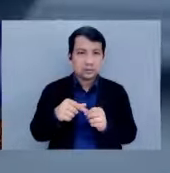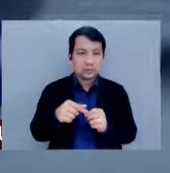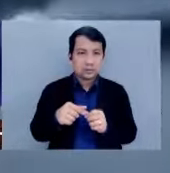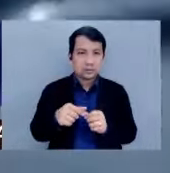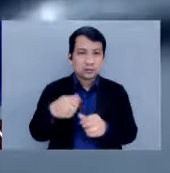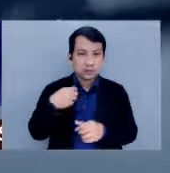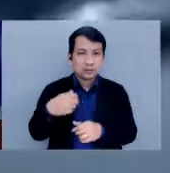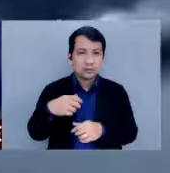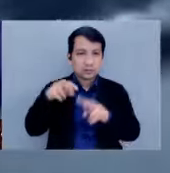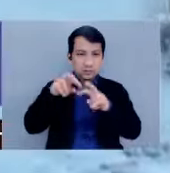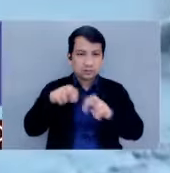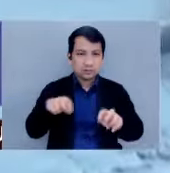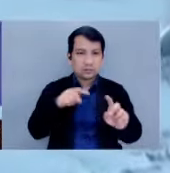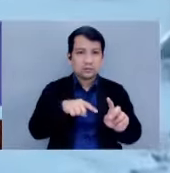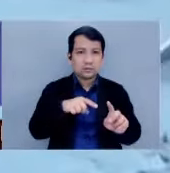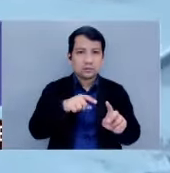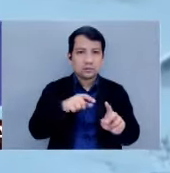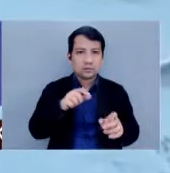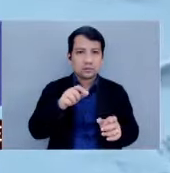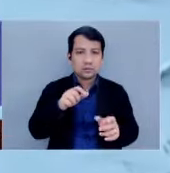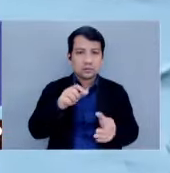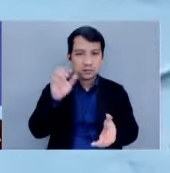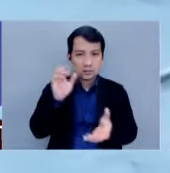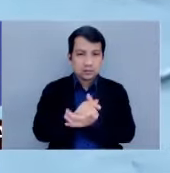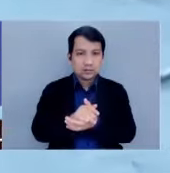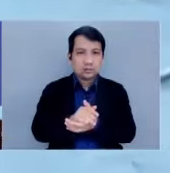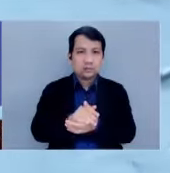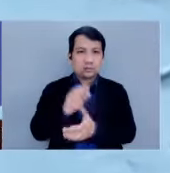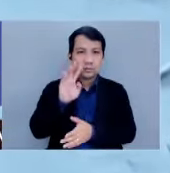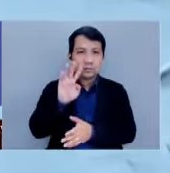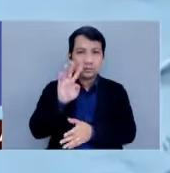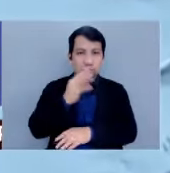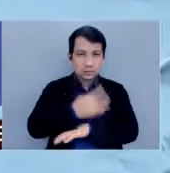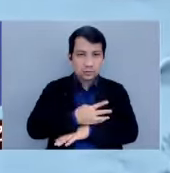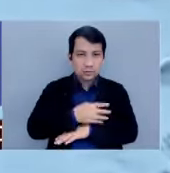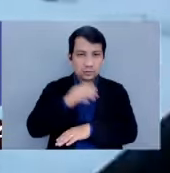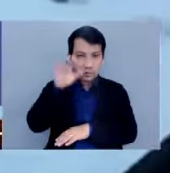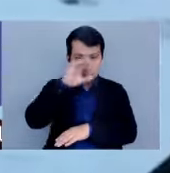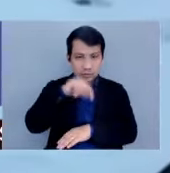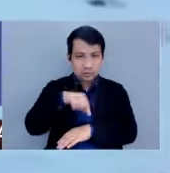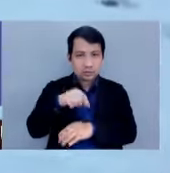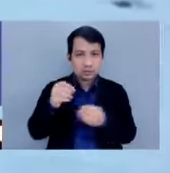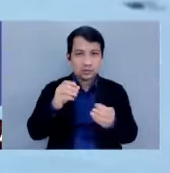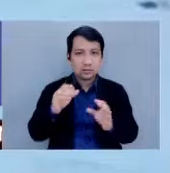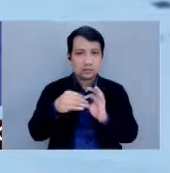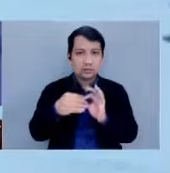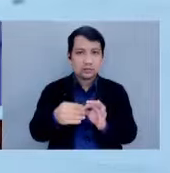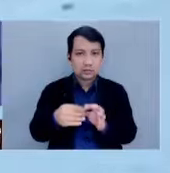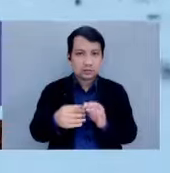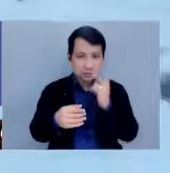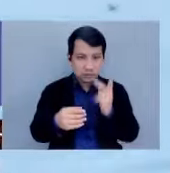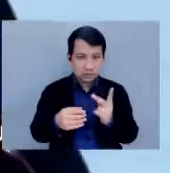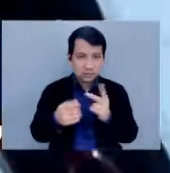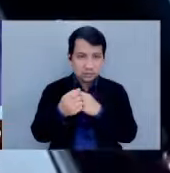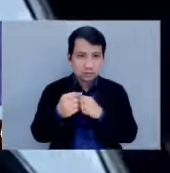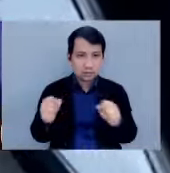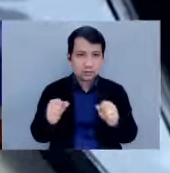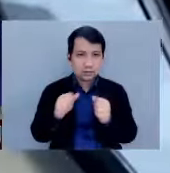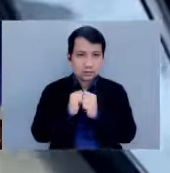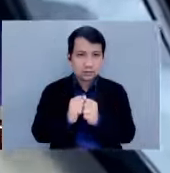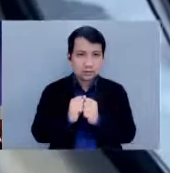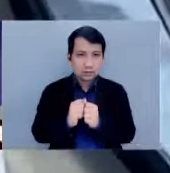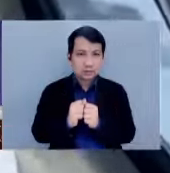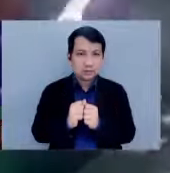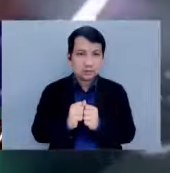para hanapin ang mag-asawa. Tumagal ng 4 araw ang search and rescue operation. Nasa gip naman sila kasama ang kanilang mga